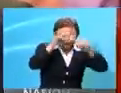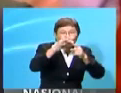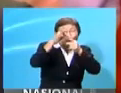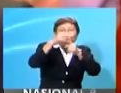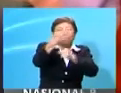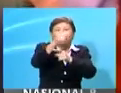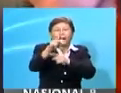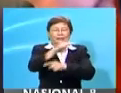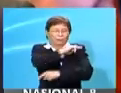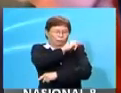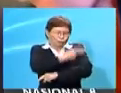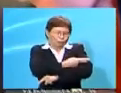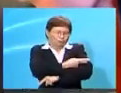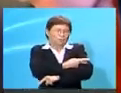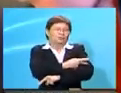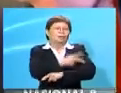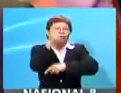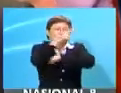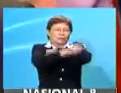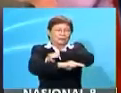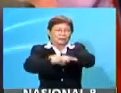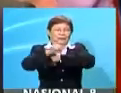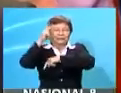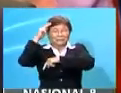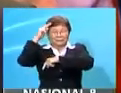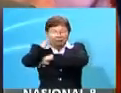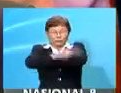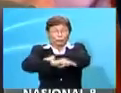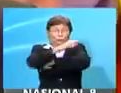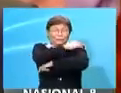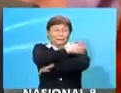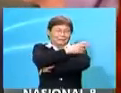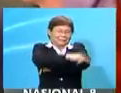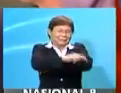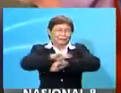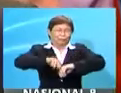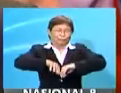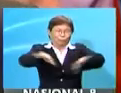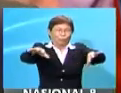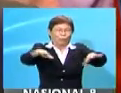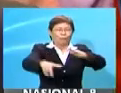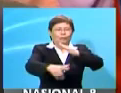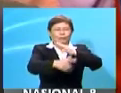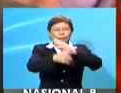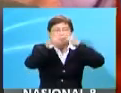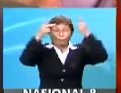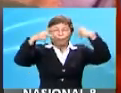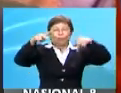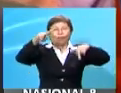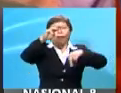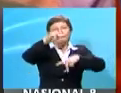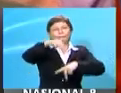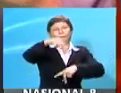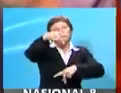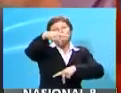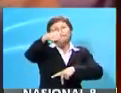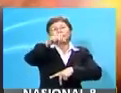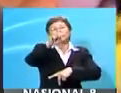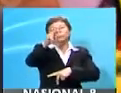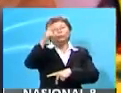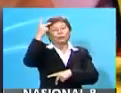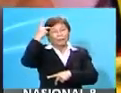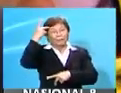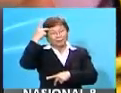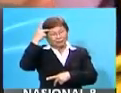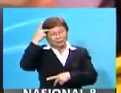dan kuasa di bawah kuasa kerajaan Negeri diperluas mengulas patikan pemangku presiden pertubuhan pasuk momogun kadazan Dusun